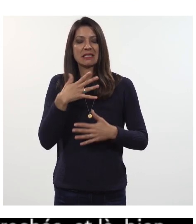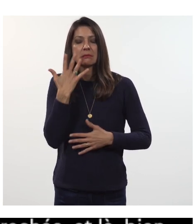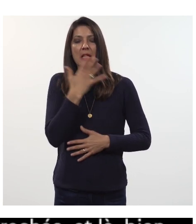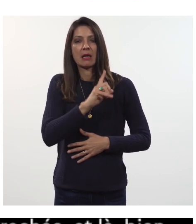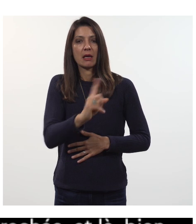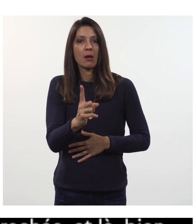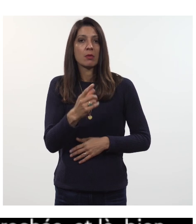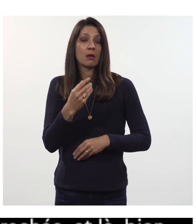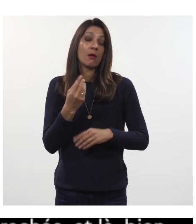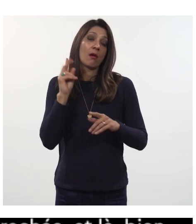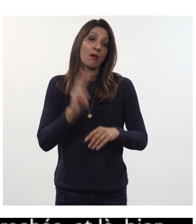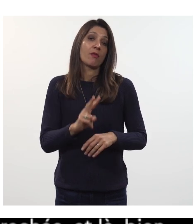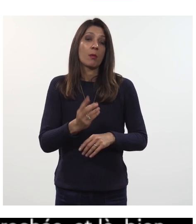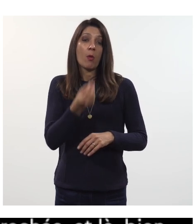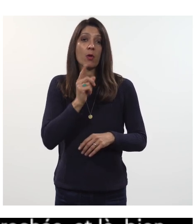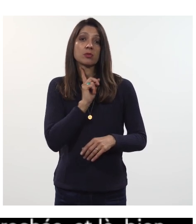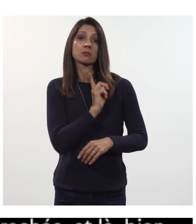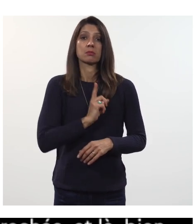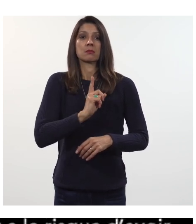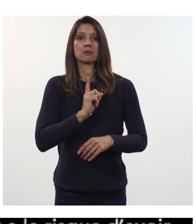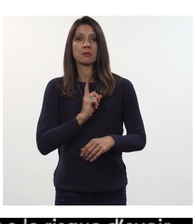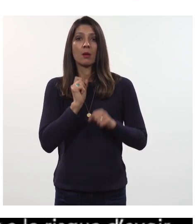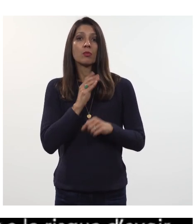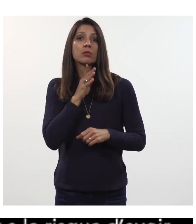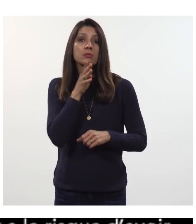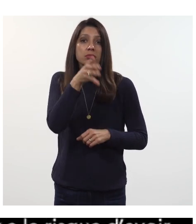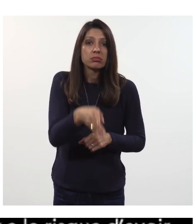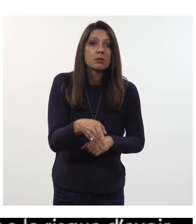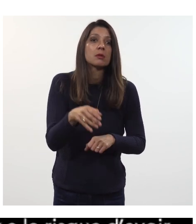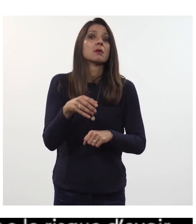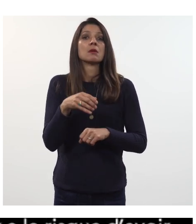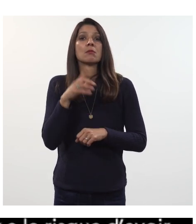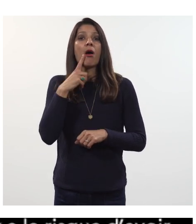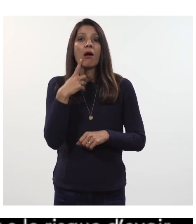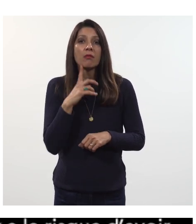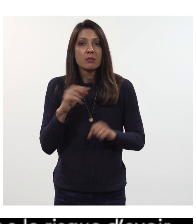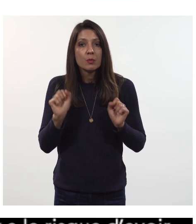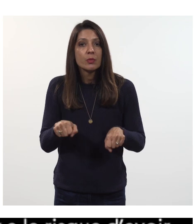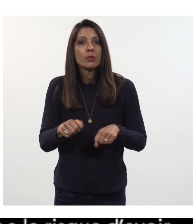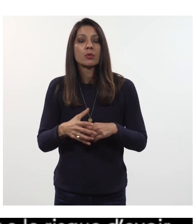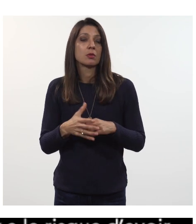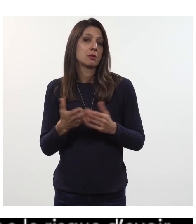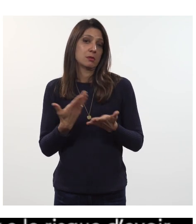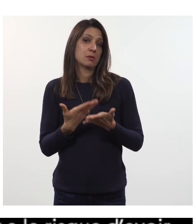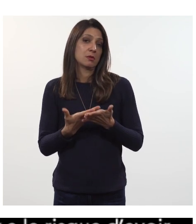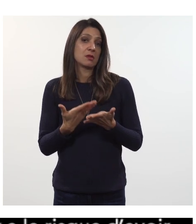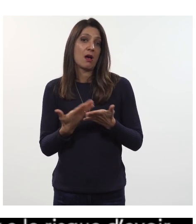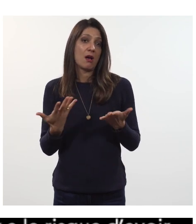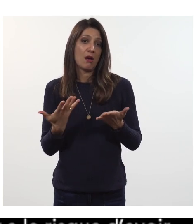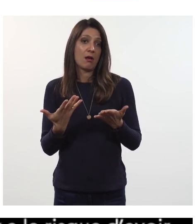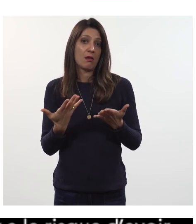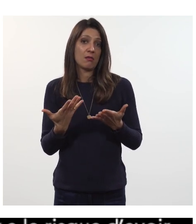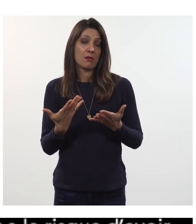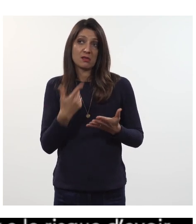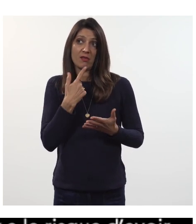fausses routes, c'est un mauvais chemin en avant. Les aliments, ils peuvent être recrachés, il peut y avoir voilà, du bavage. Et ça, c'est aussi un chemin qui n'est